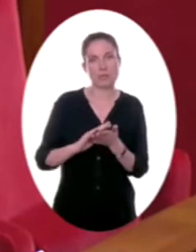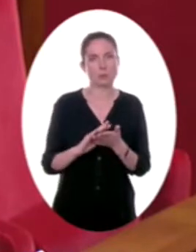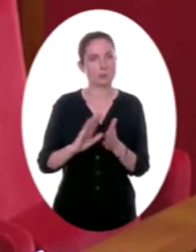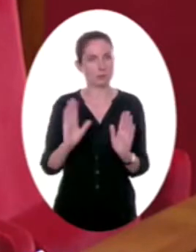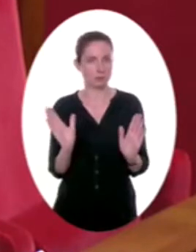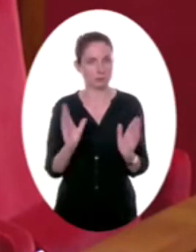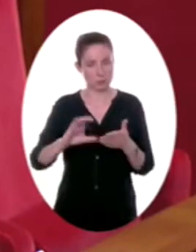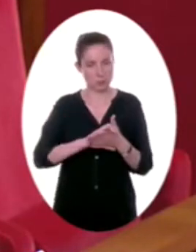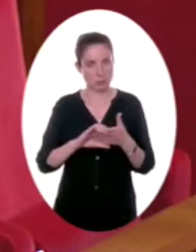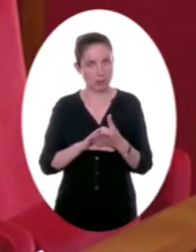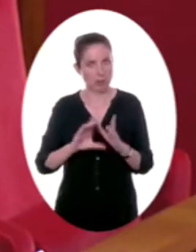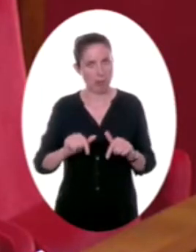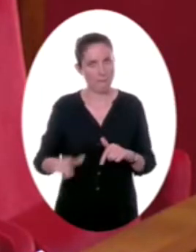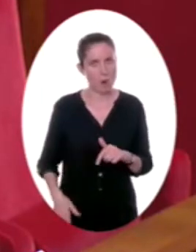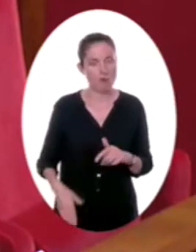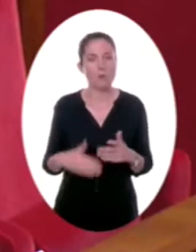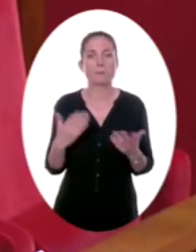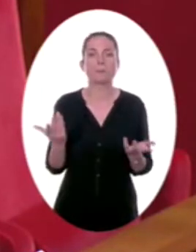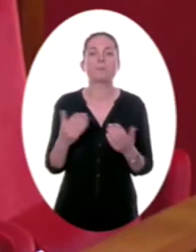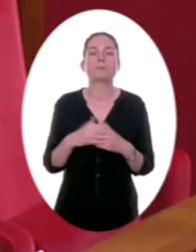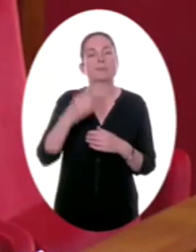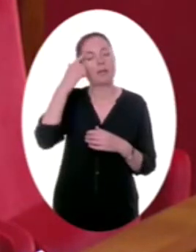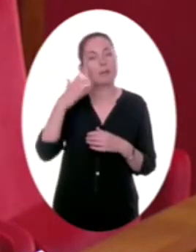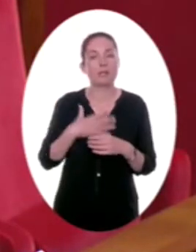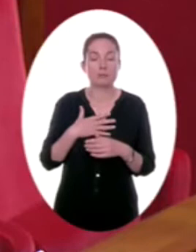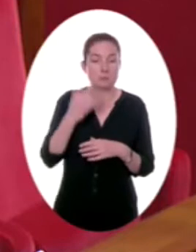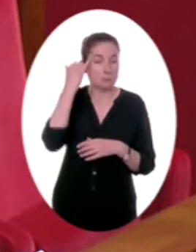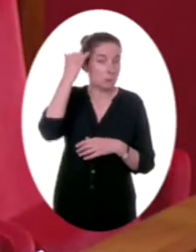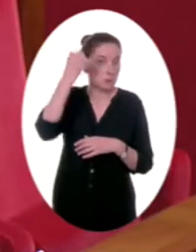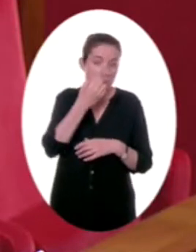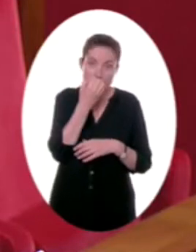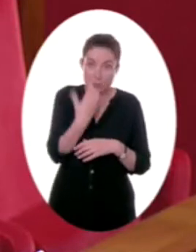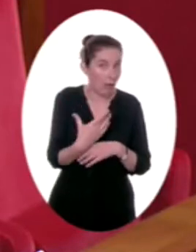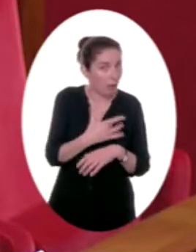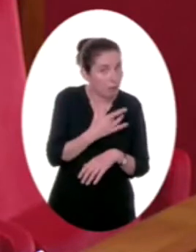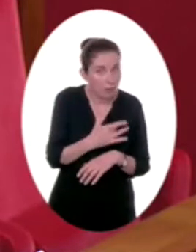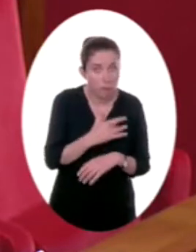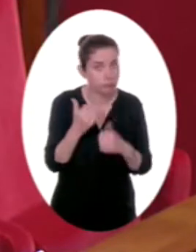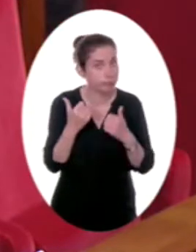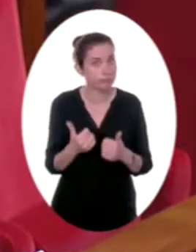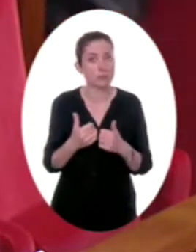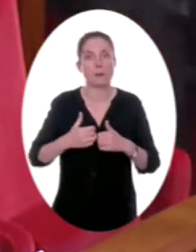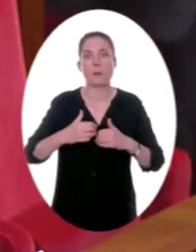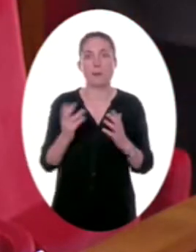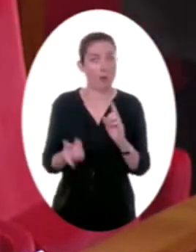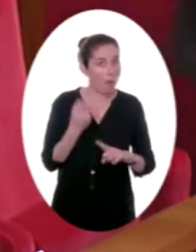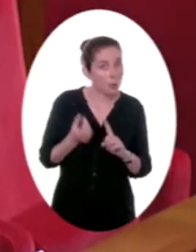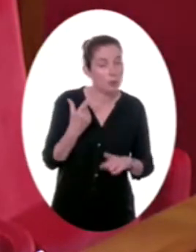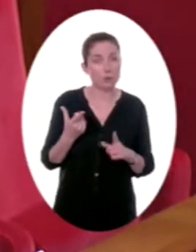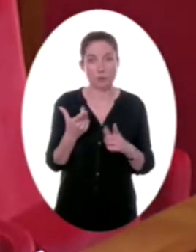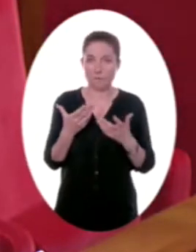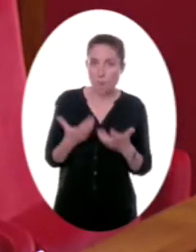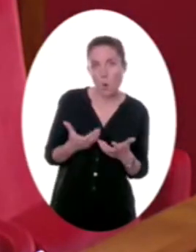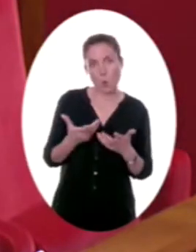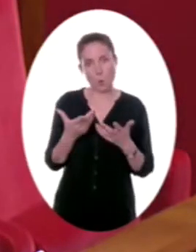d'une carte de stationnement. Je pense que sur le fond, cette idée est extrêmement intéressante, importante, attendue. Elle a fait